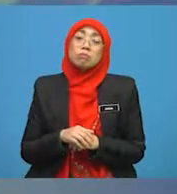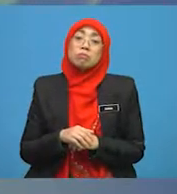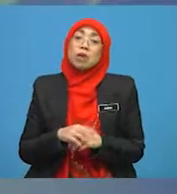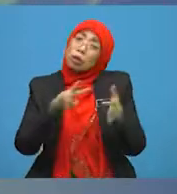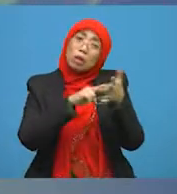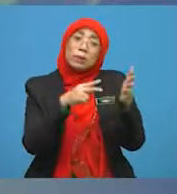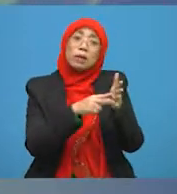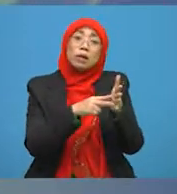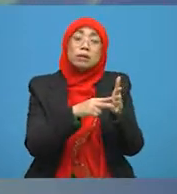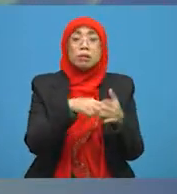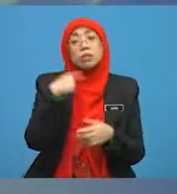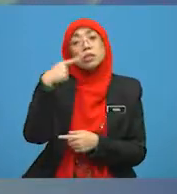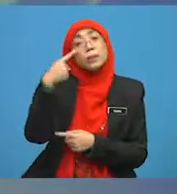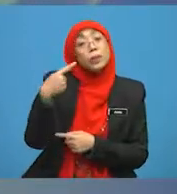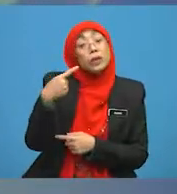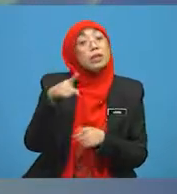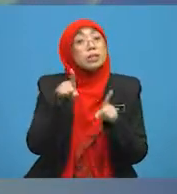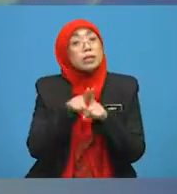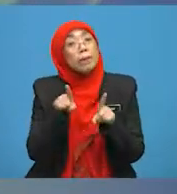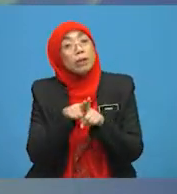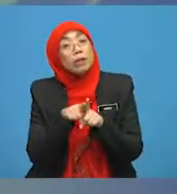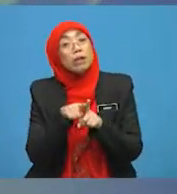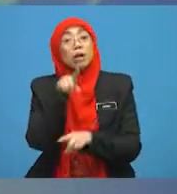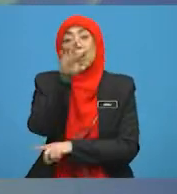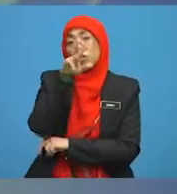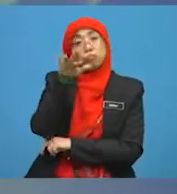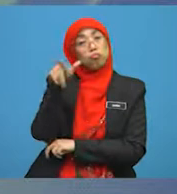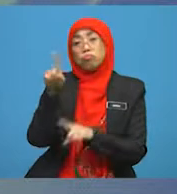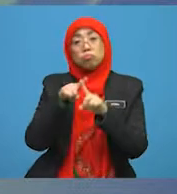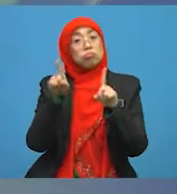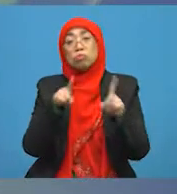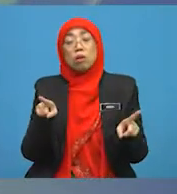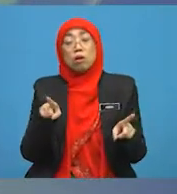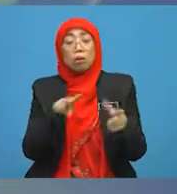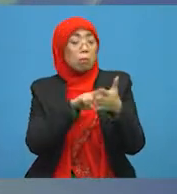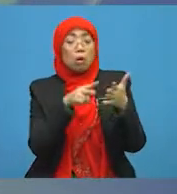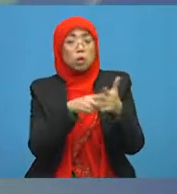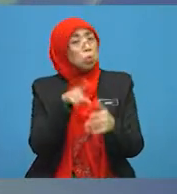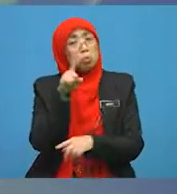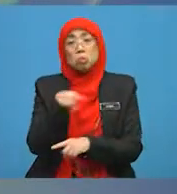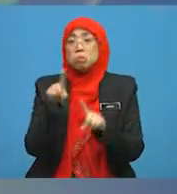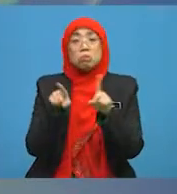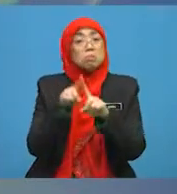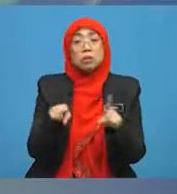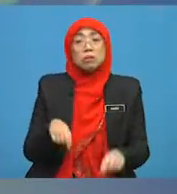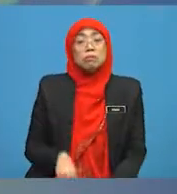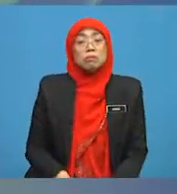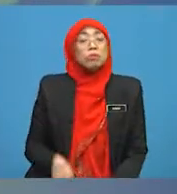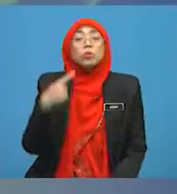merupakan kata-kata yang sebutannya sama, ejaannya berbeza dan maknanya juga